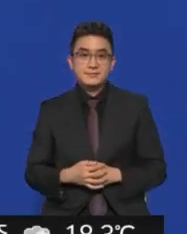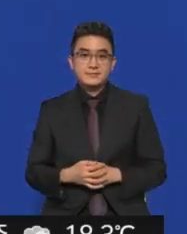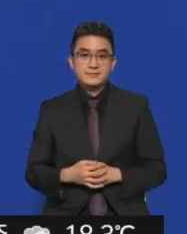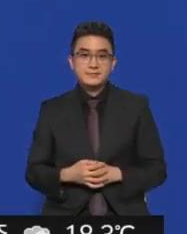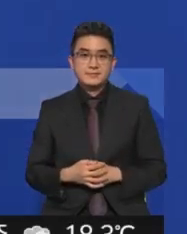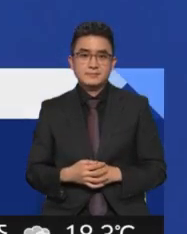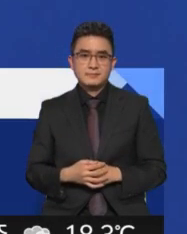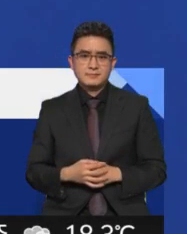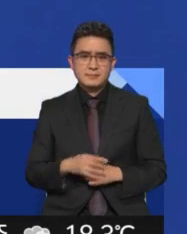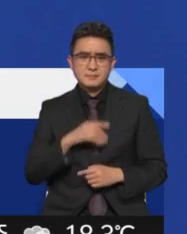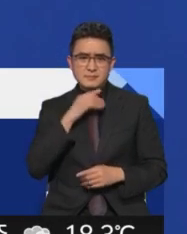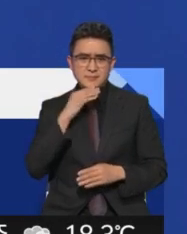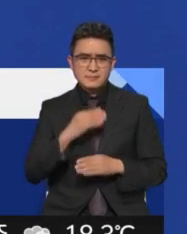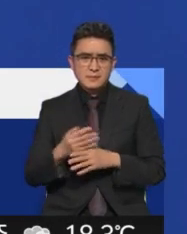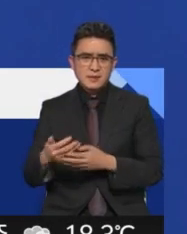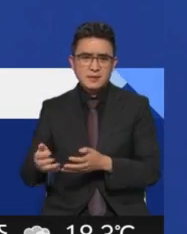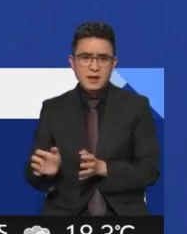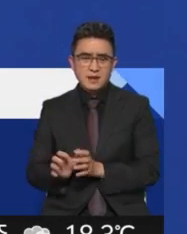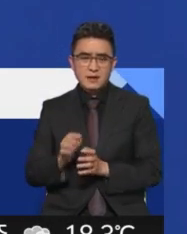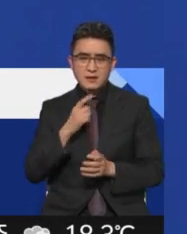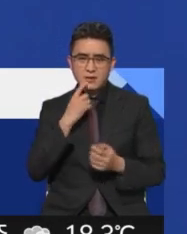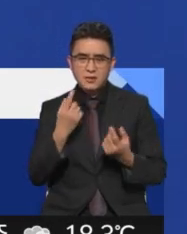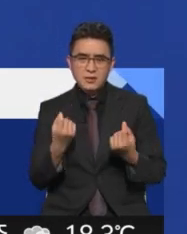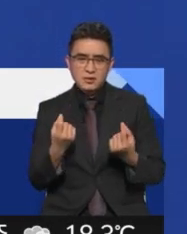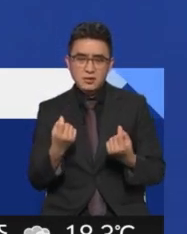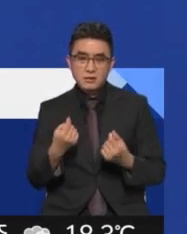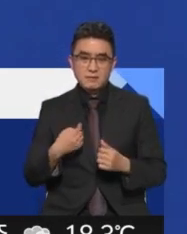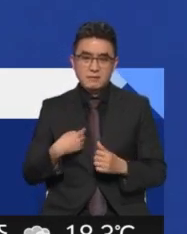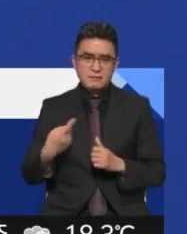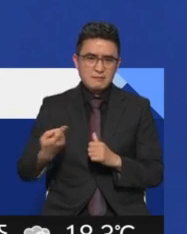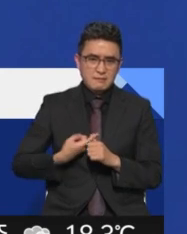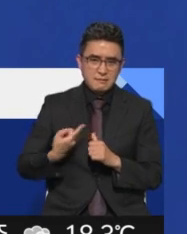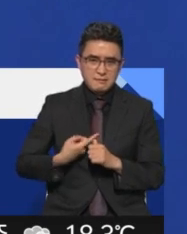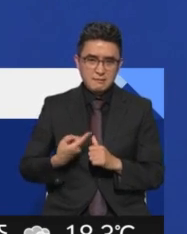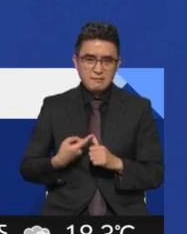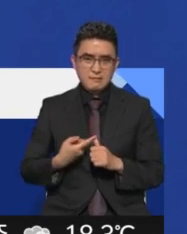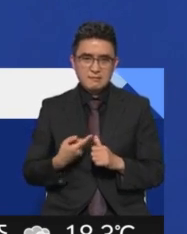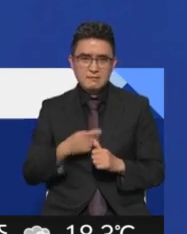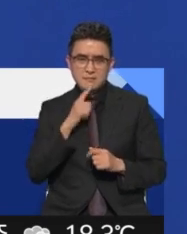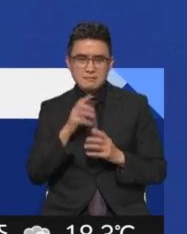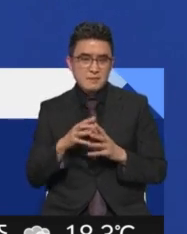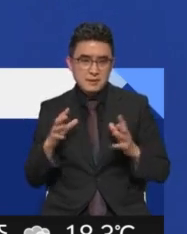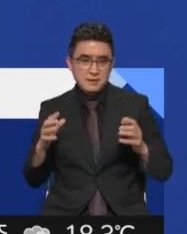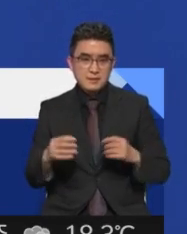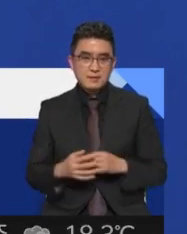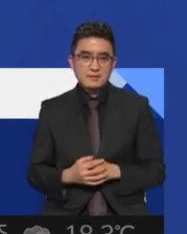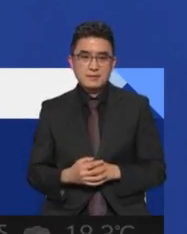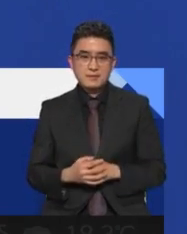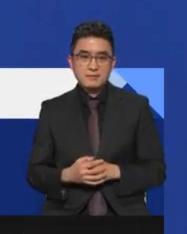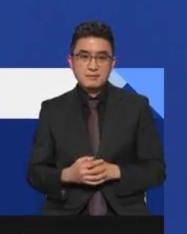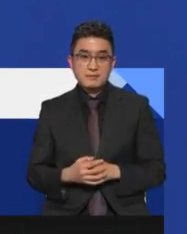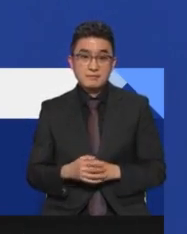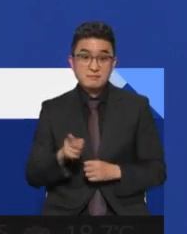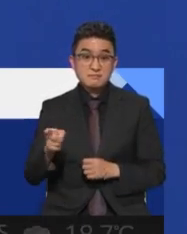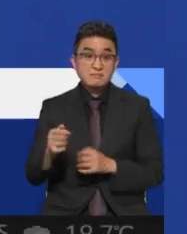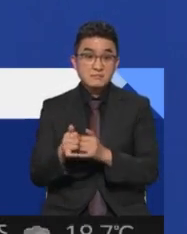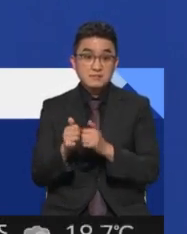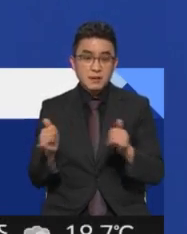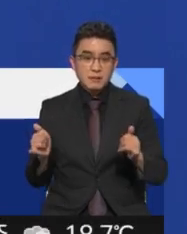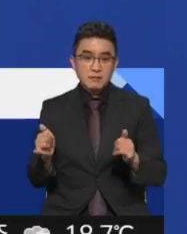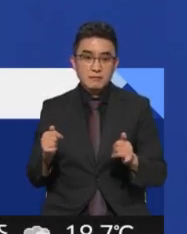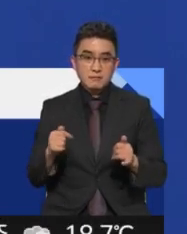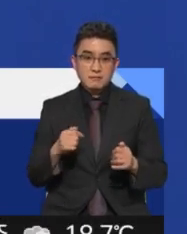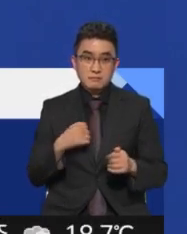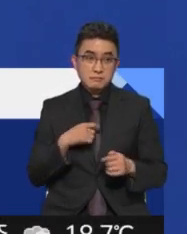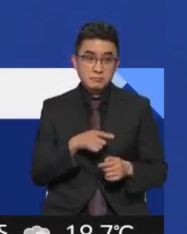공산당 같은 xx 뭐 등등 이렇게 전을 원망하고 욕했습니다 이랬던 사람들이이